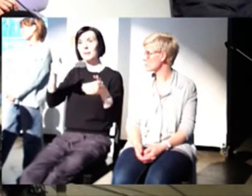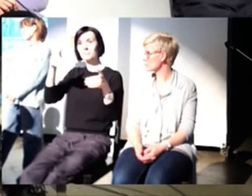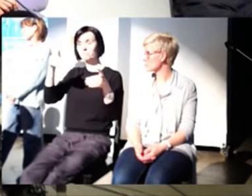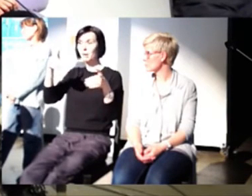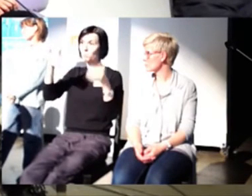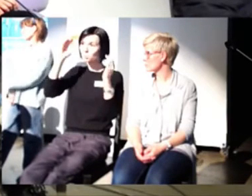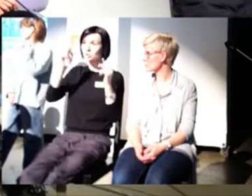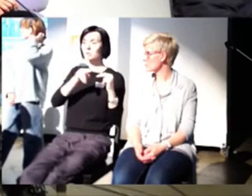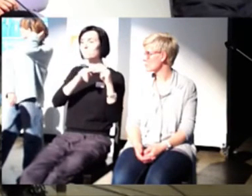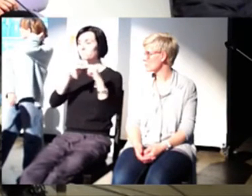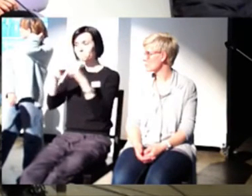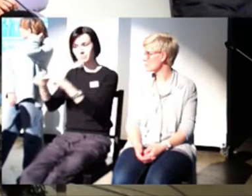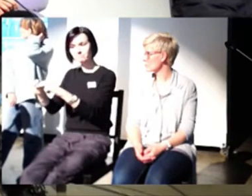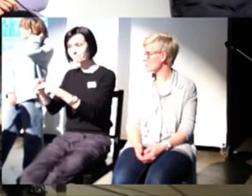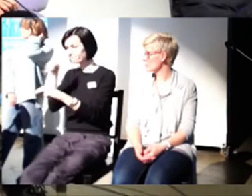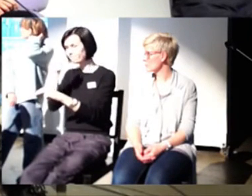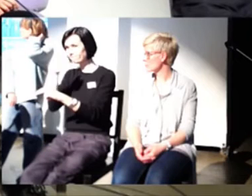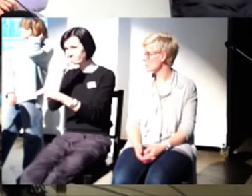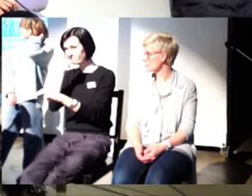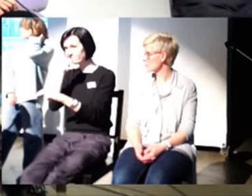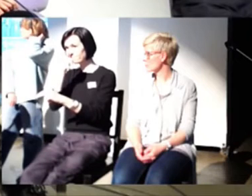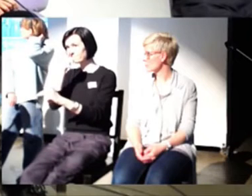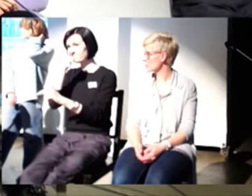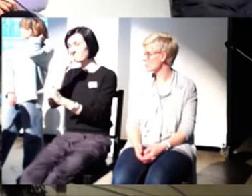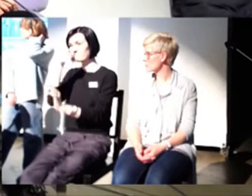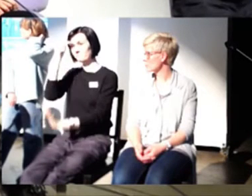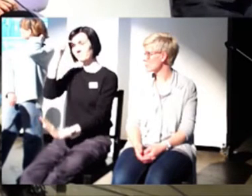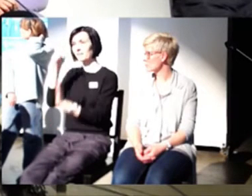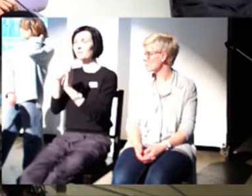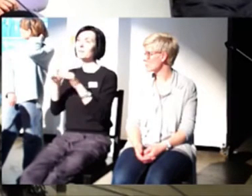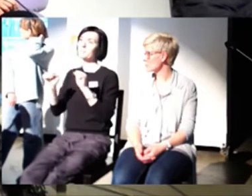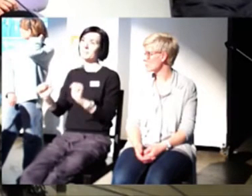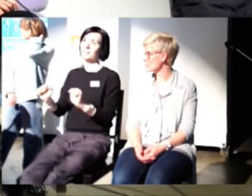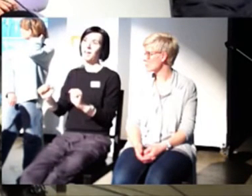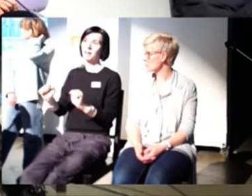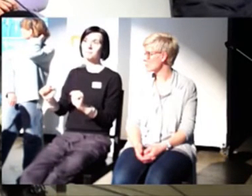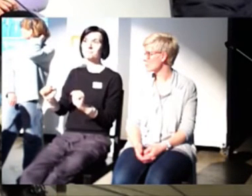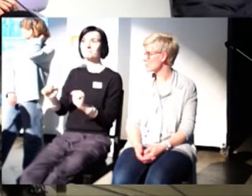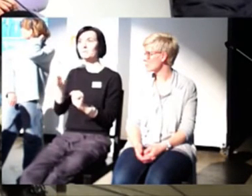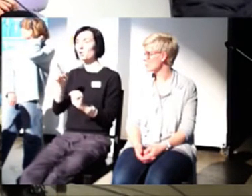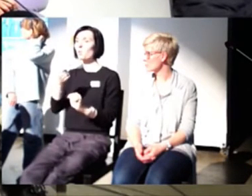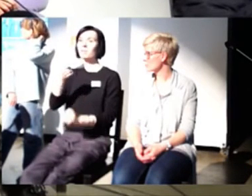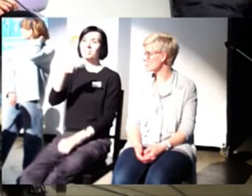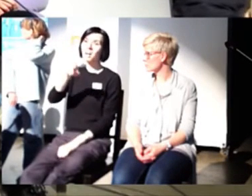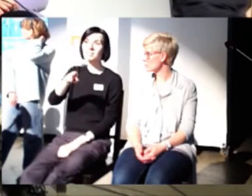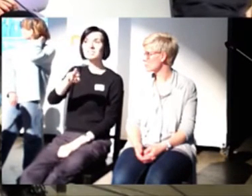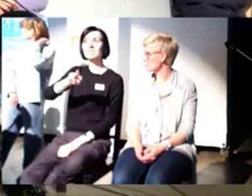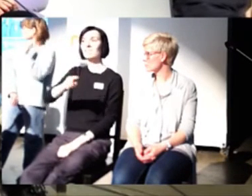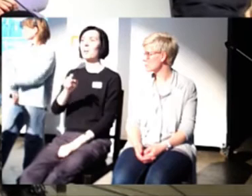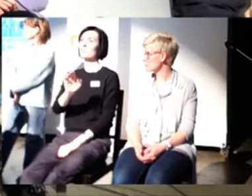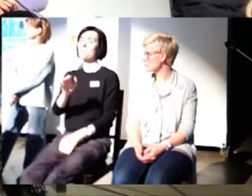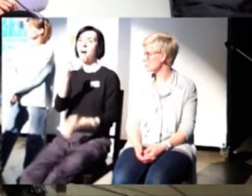pääse paikalle esteettömästi, niin silloin täytyy olla joko se esteetön taksi tai oma